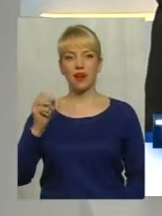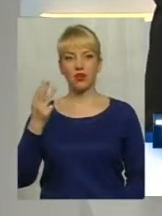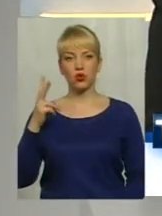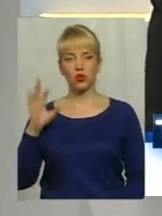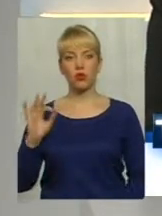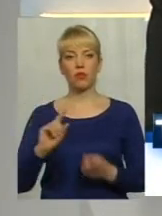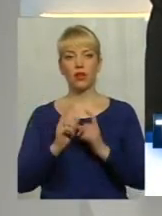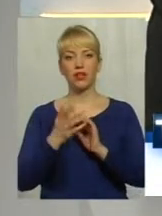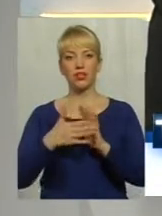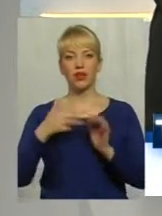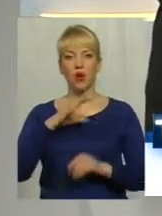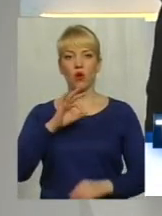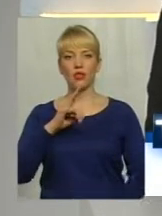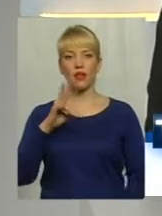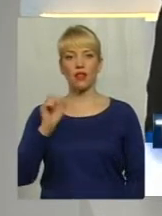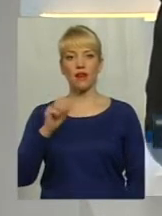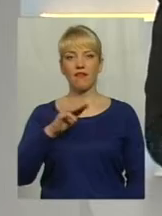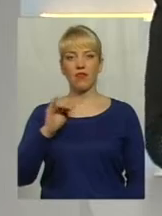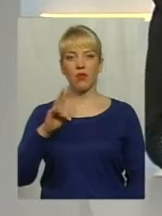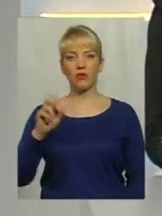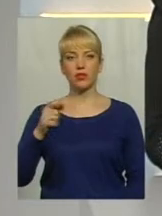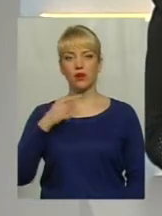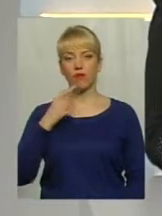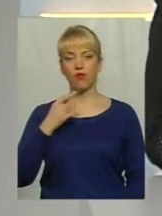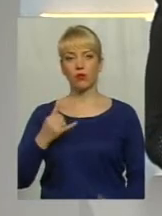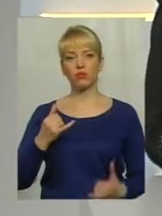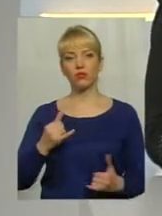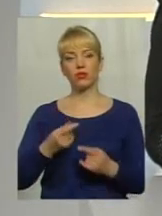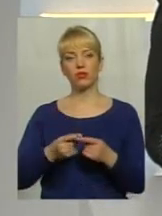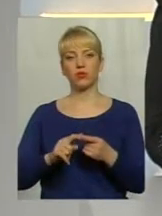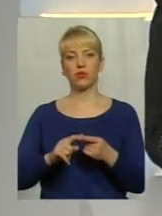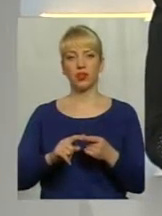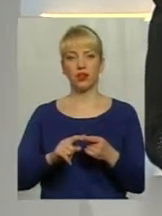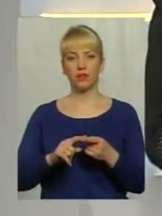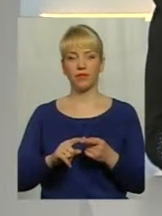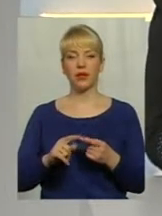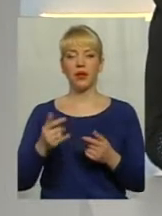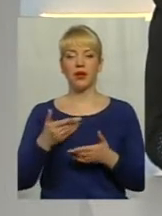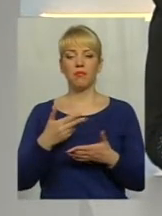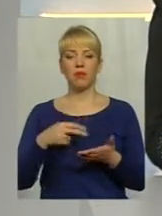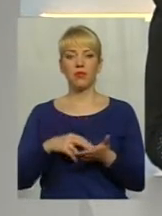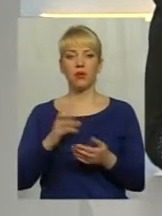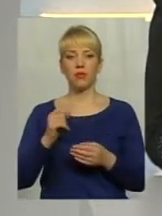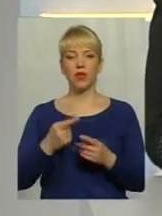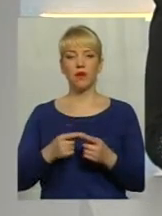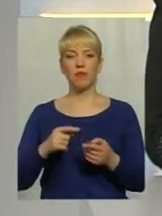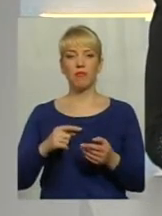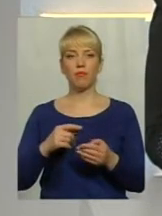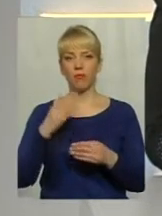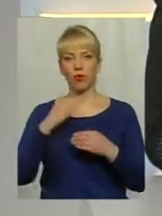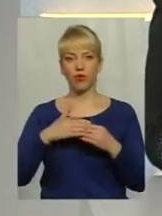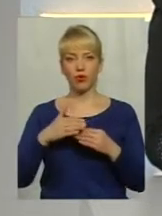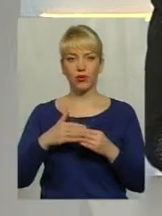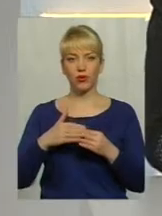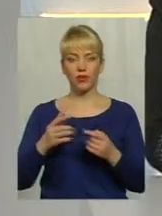Оксана Фіновська. І говоримо сьогодні про таке. Ми стоїмо на порозі великого ювілею реформації,